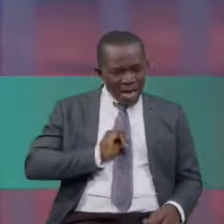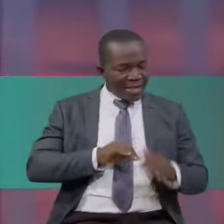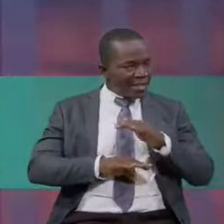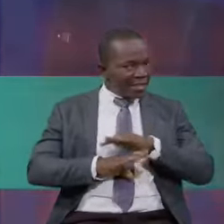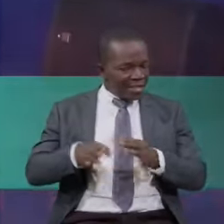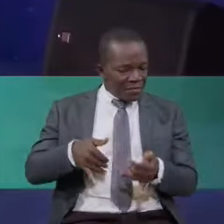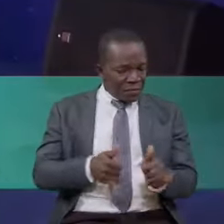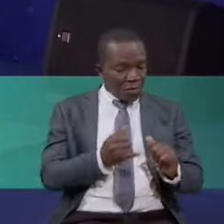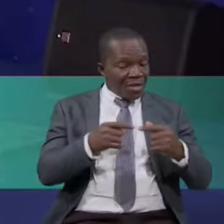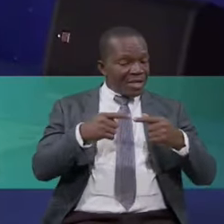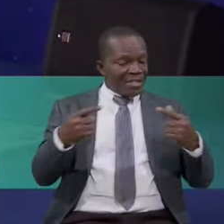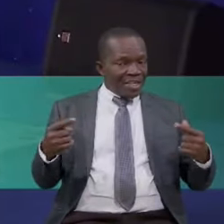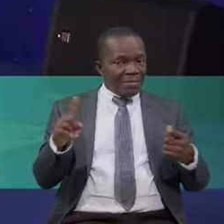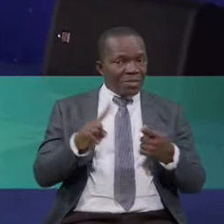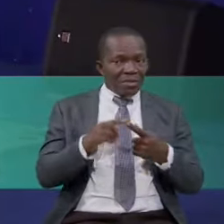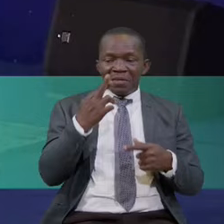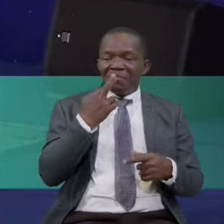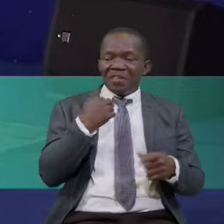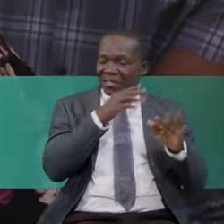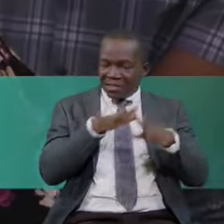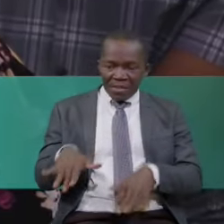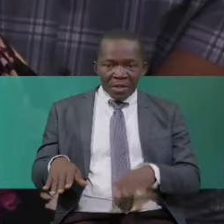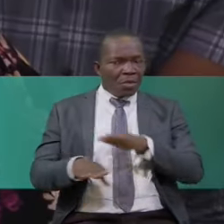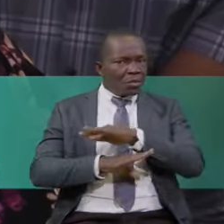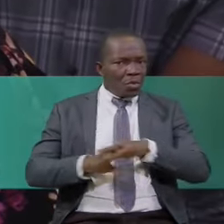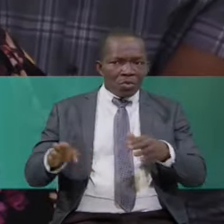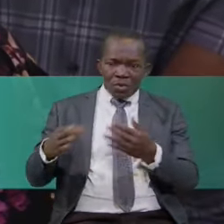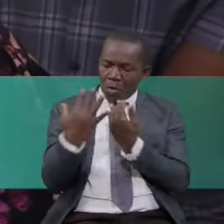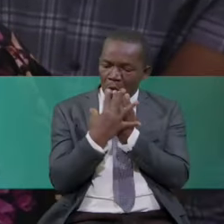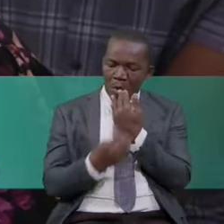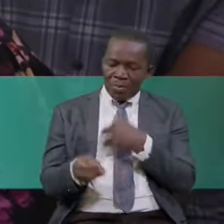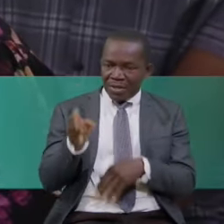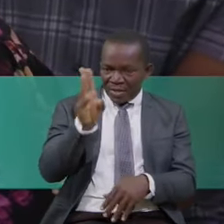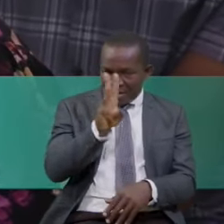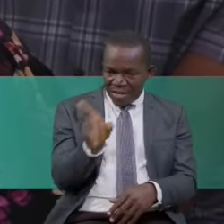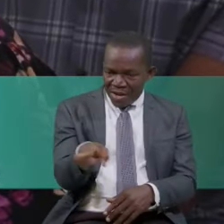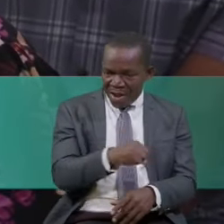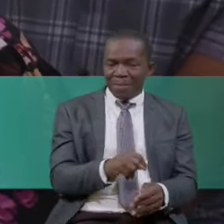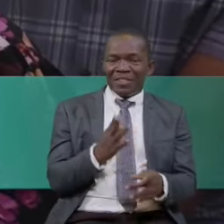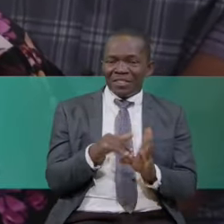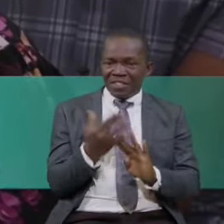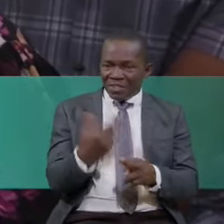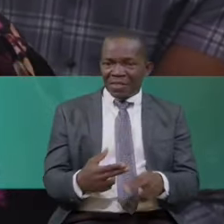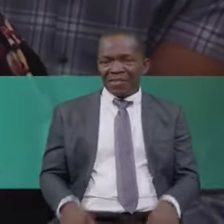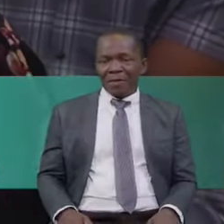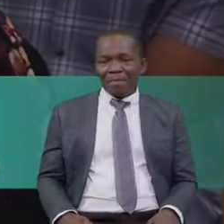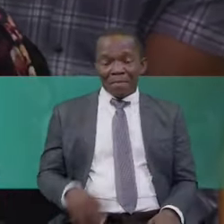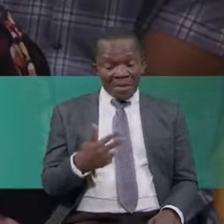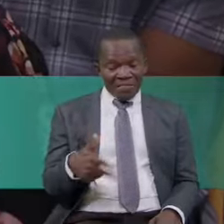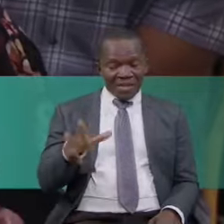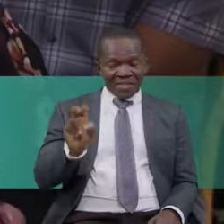Rouge ne les suis pas je dit ne les suis pas verset 30 verset